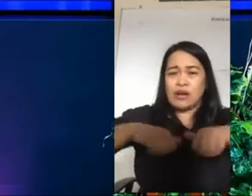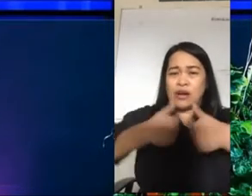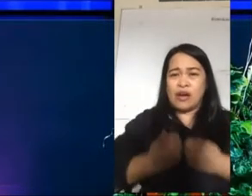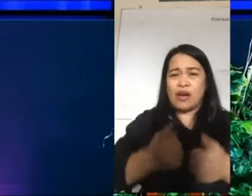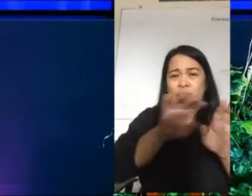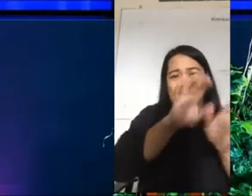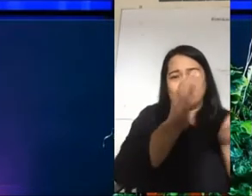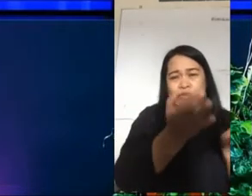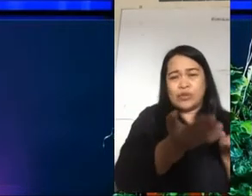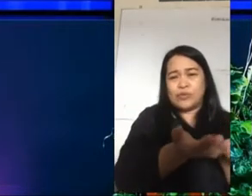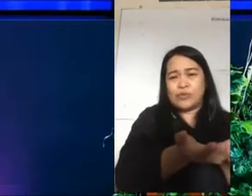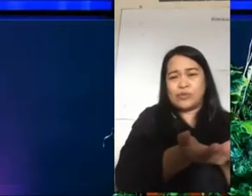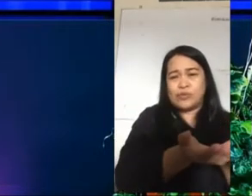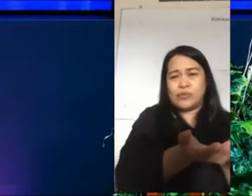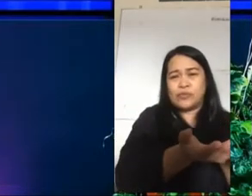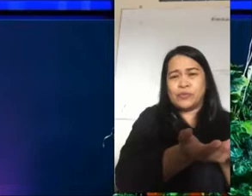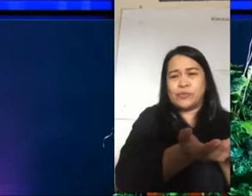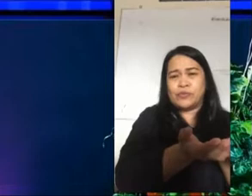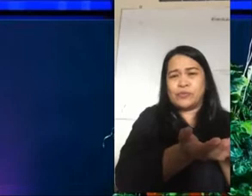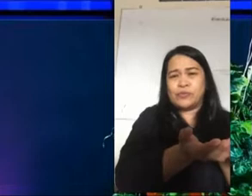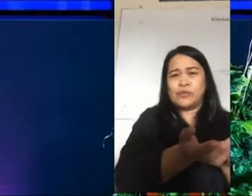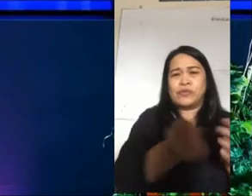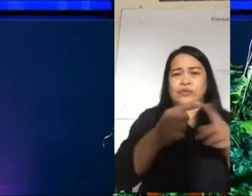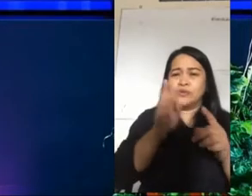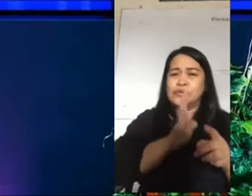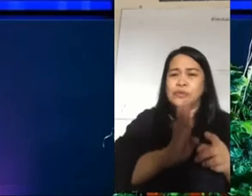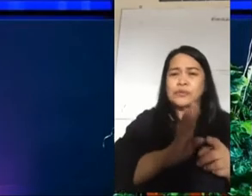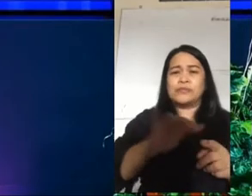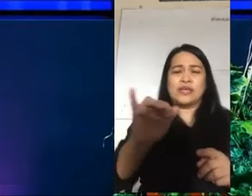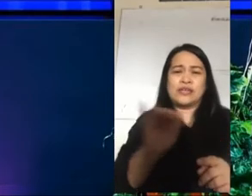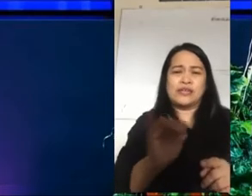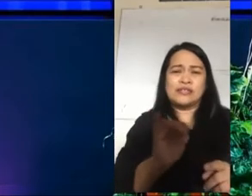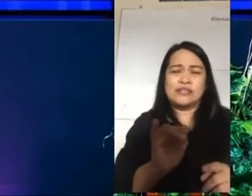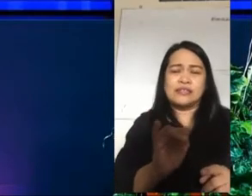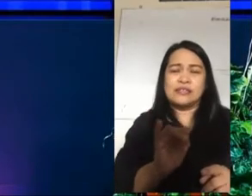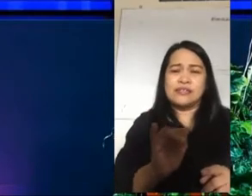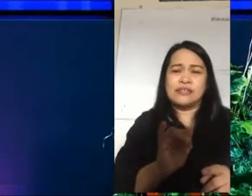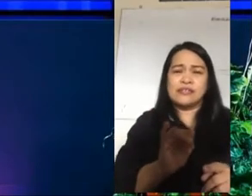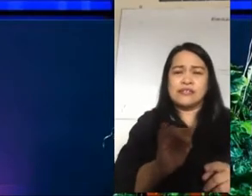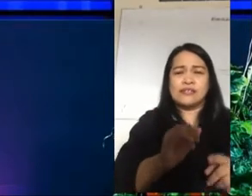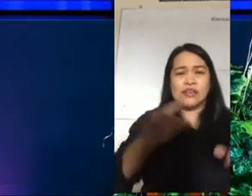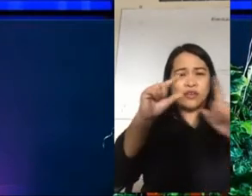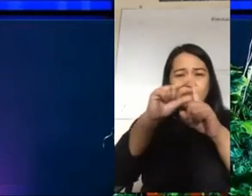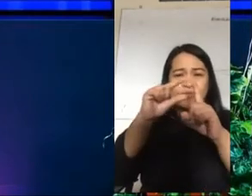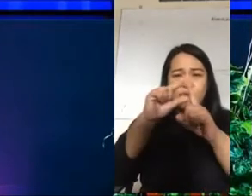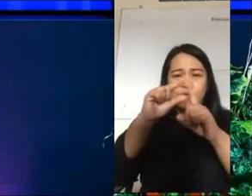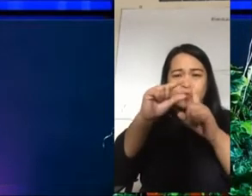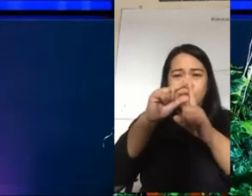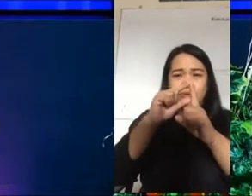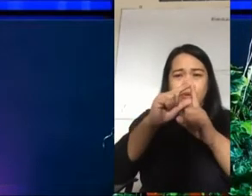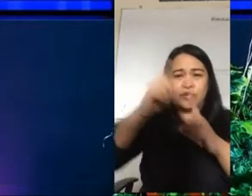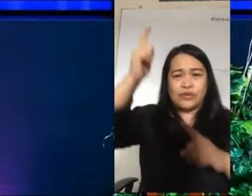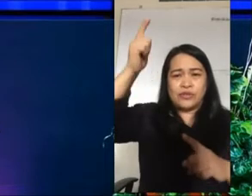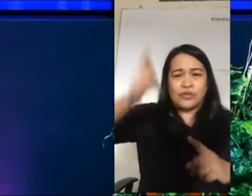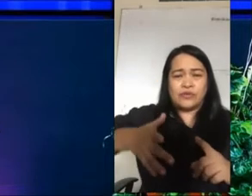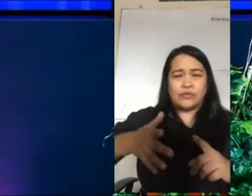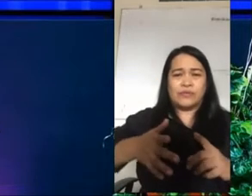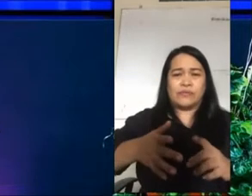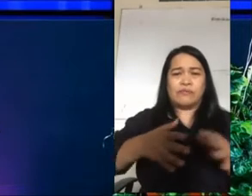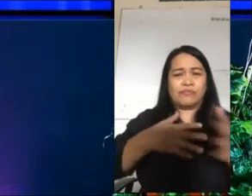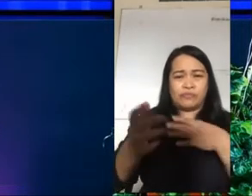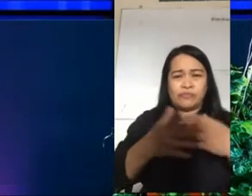is still the same word na iyong maaasahan. No matter what anyone may say,